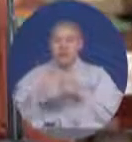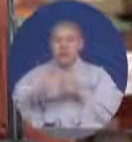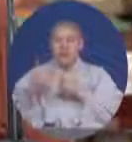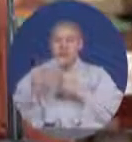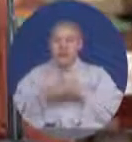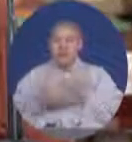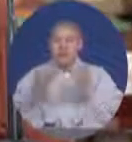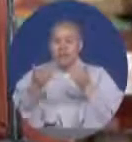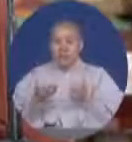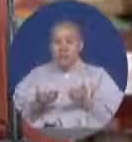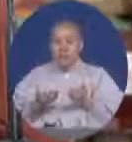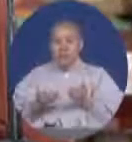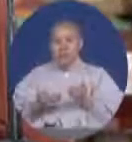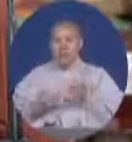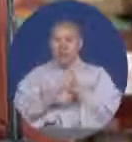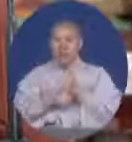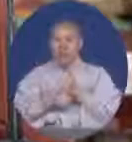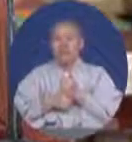그 명운.